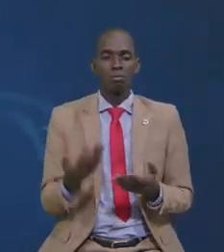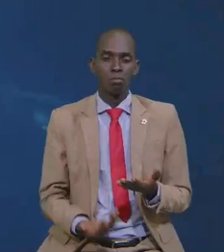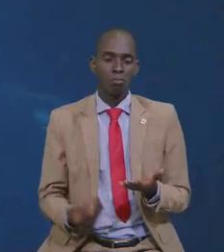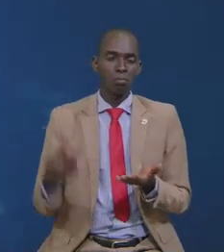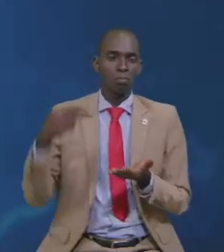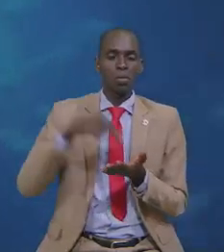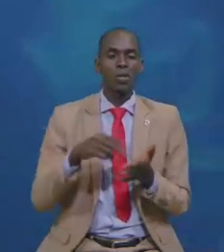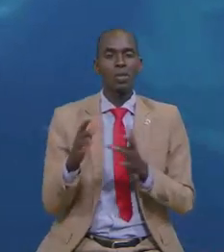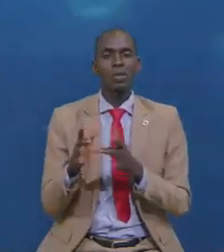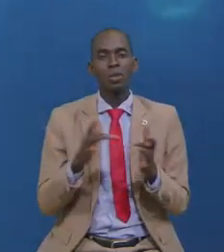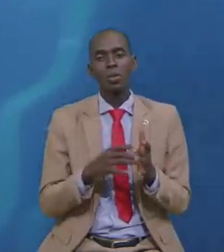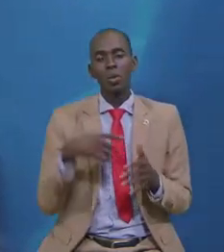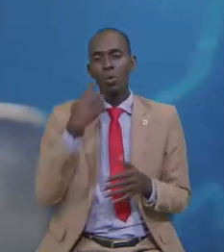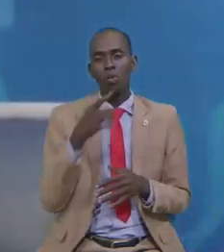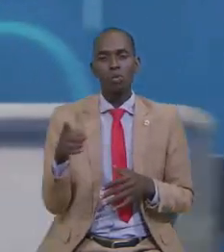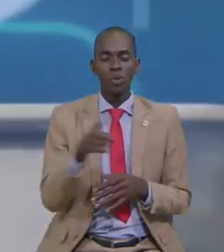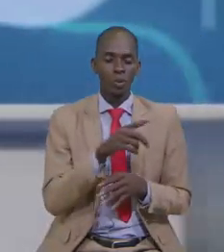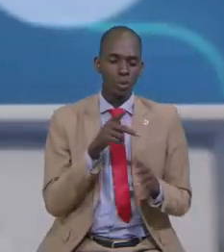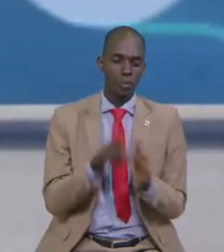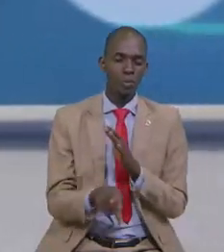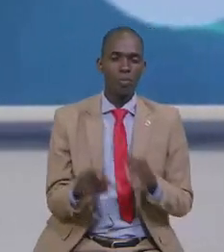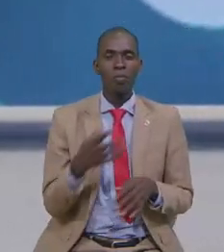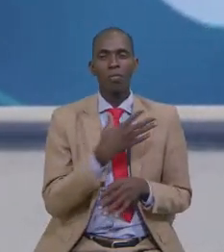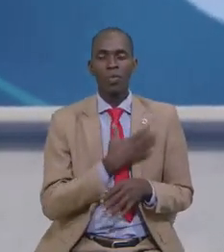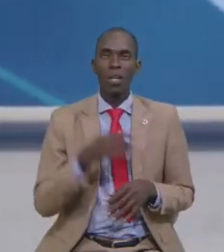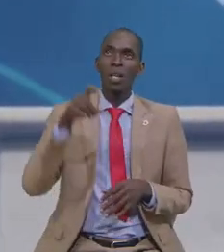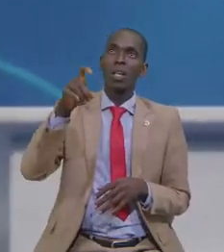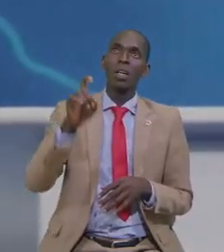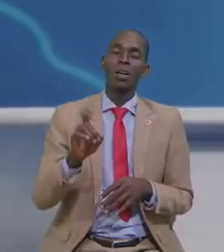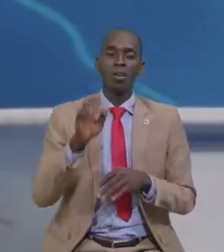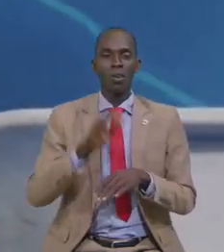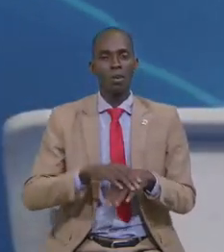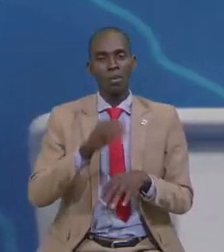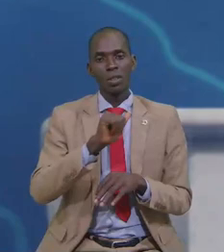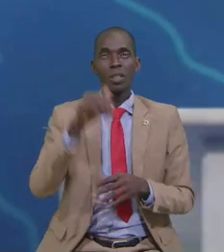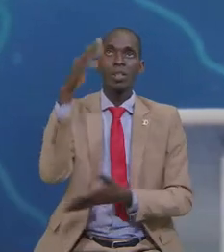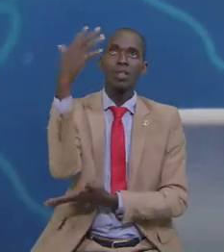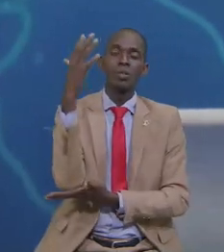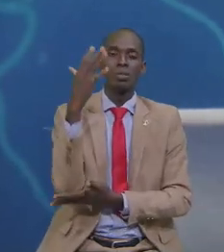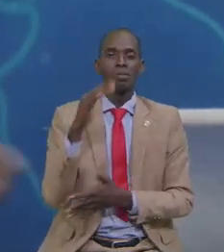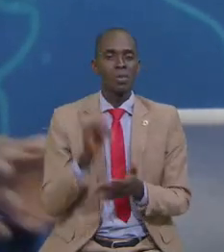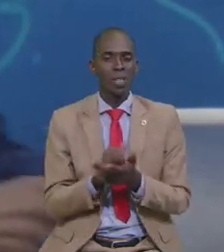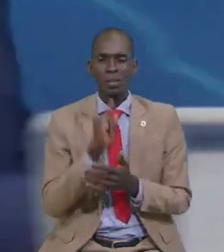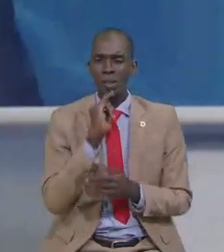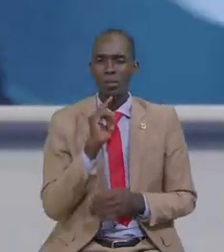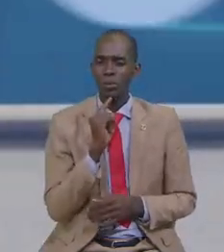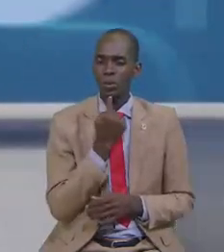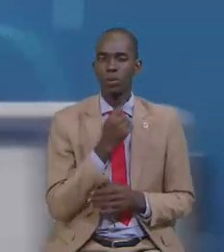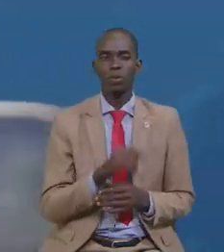Le verset 30. Le Dieu de nos pères a ressuscité Jésus que vous avez tué en le